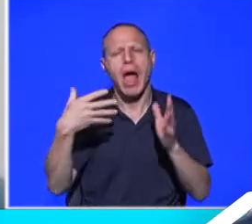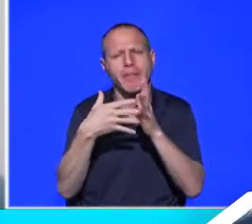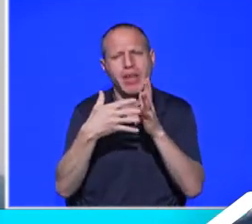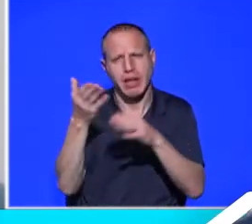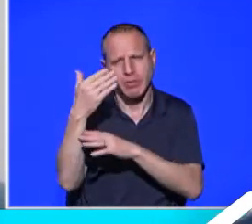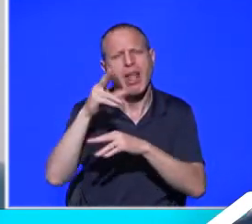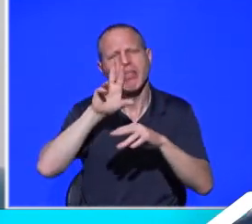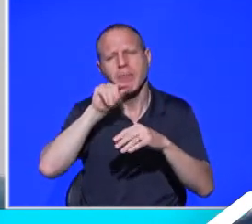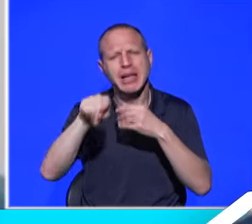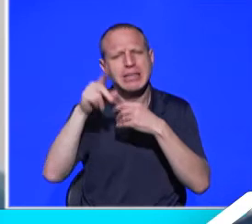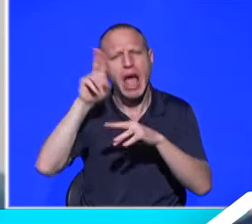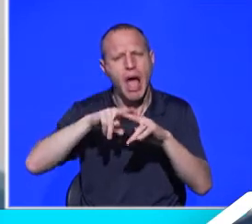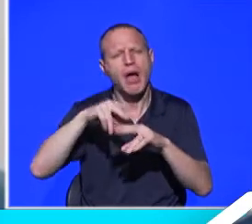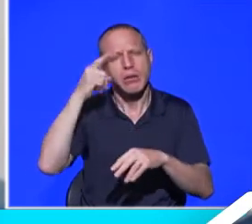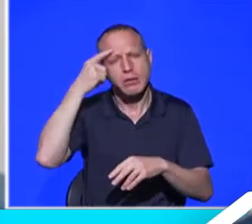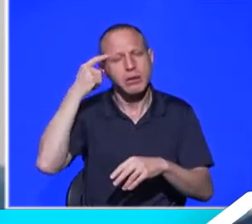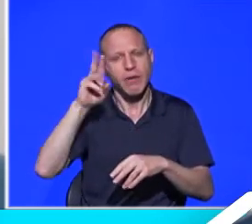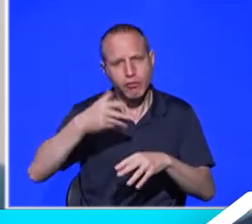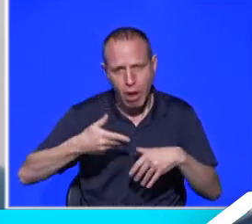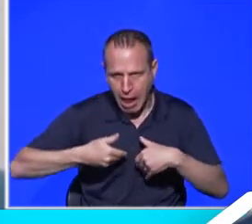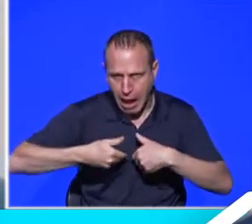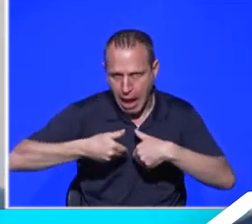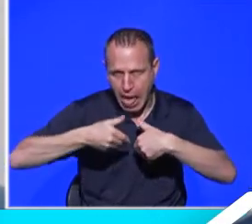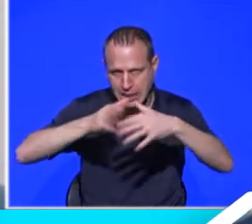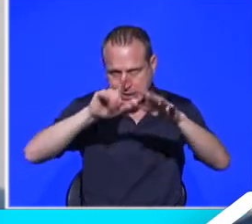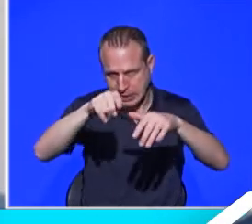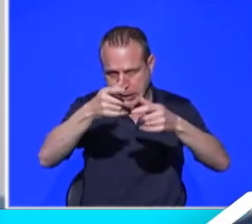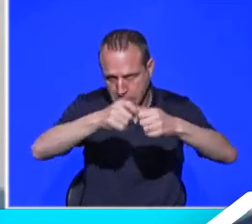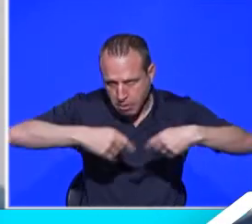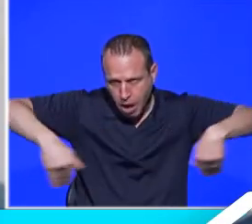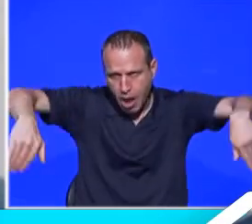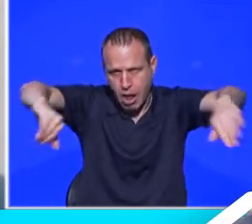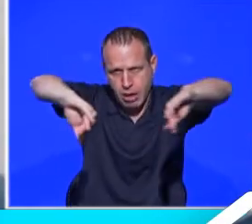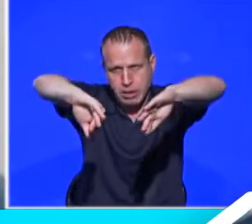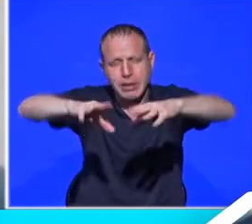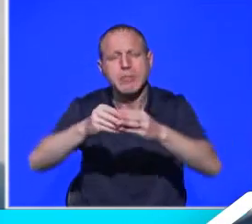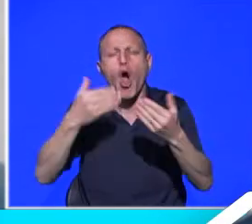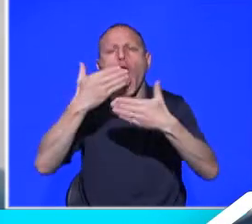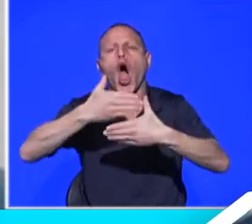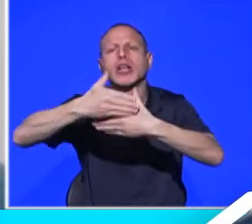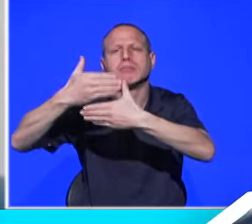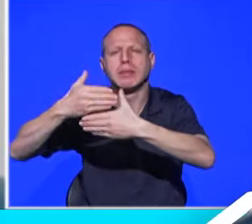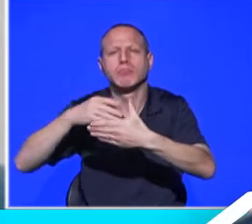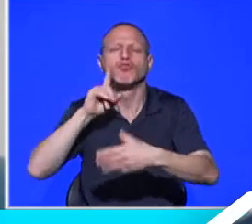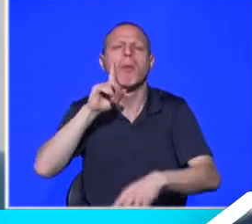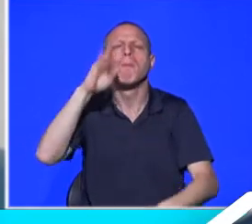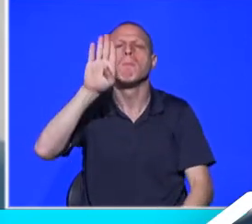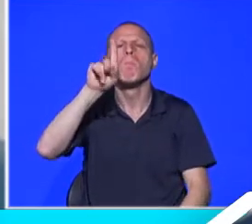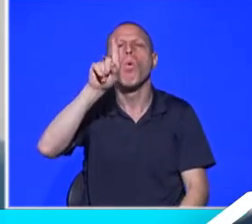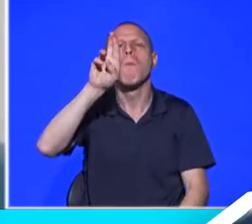הזה, וניגע בזה אחר כך. אפשר לצאת את זה, לאגם את זה, באמצעות חוסמים, מה שנקרא בומרים,